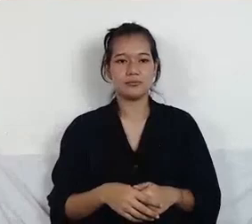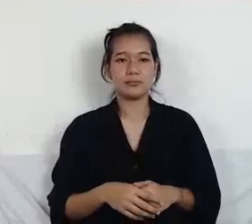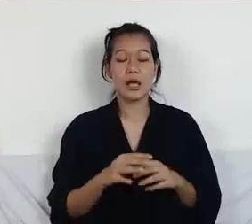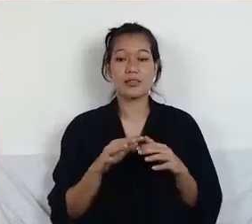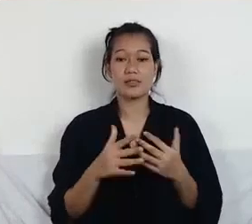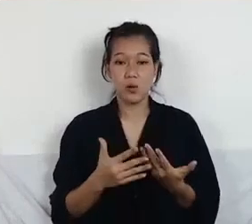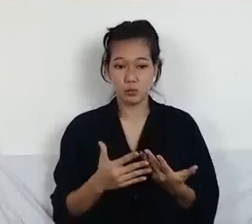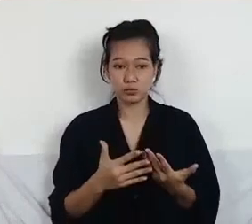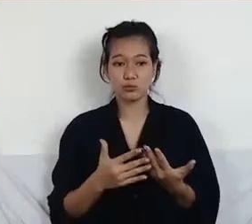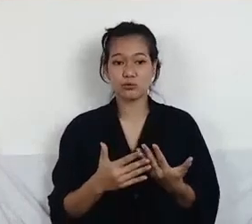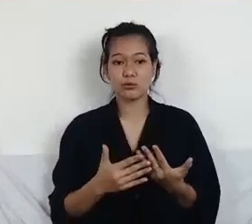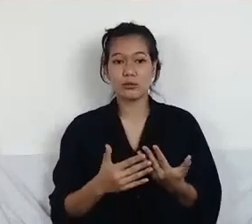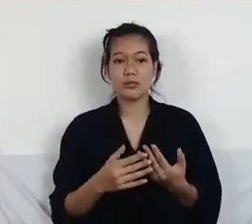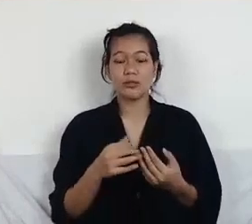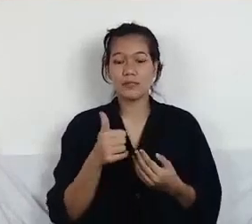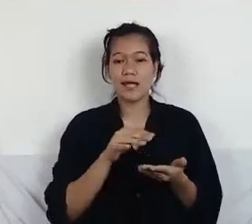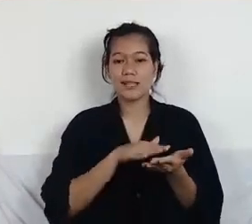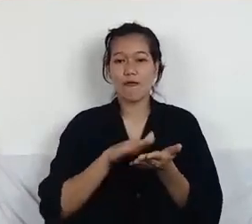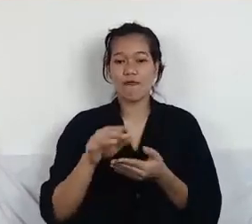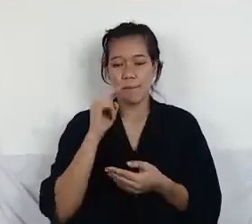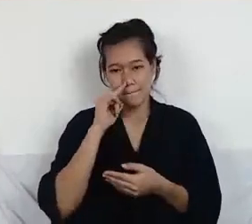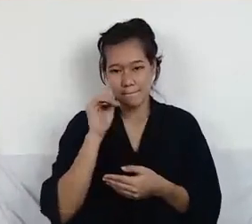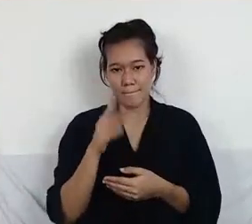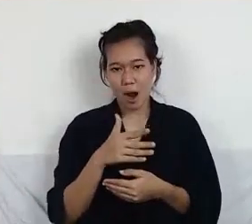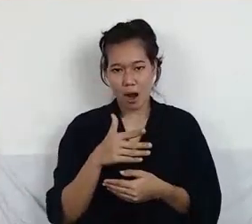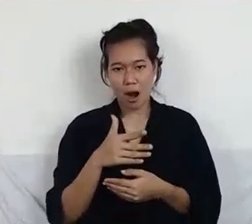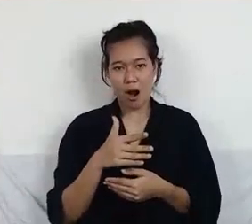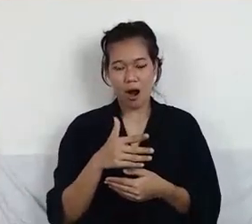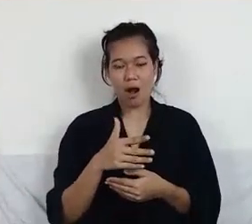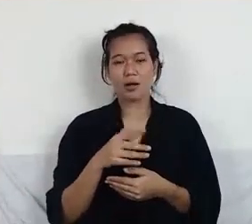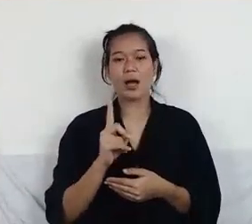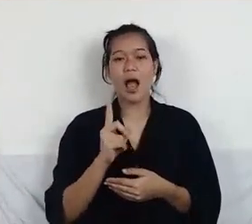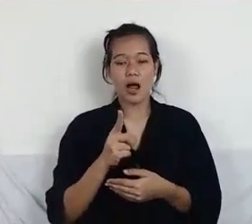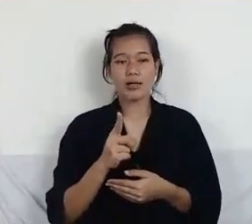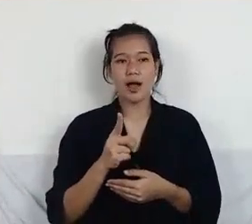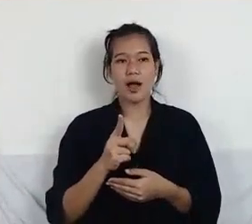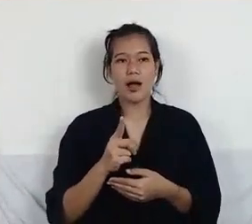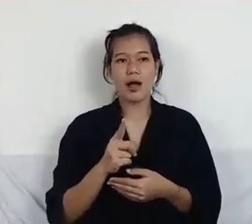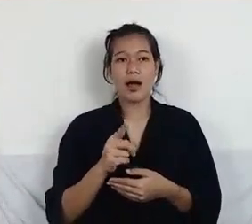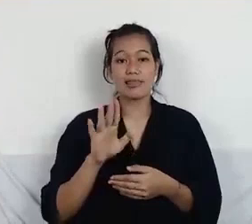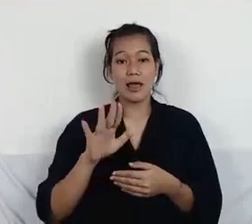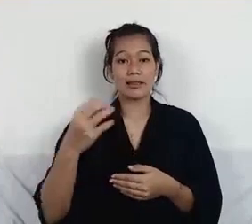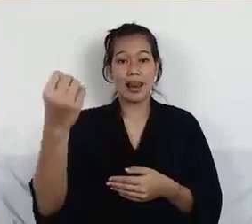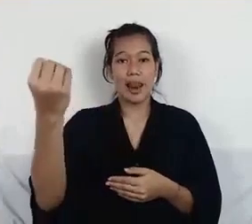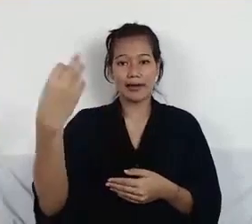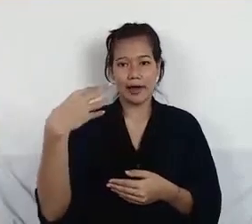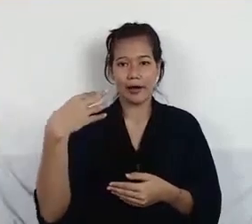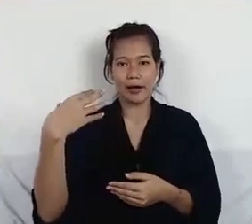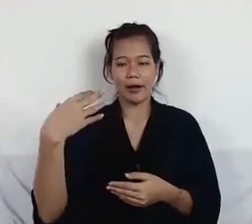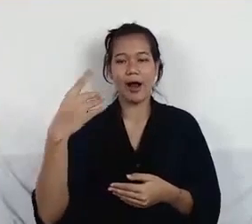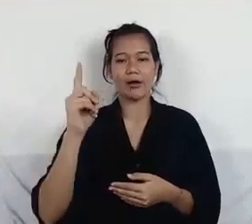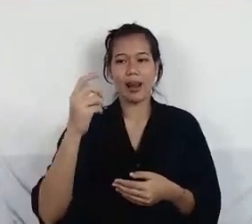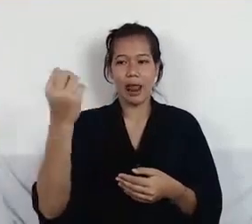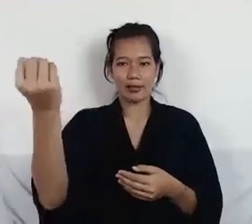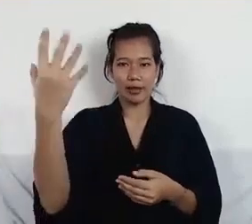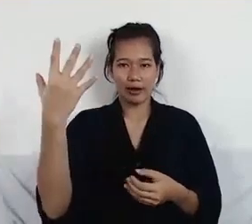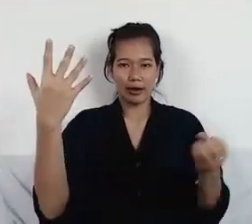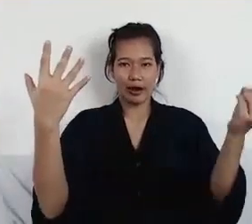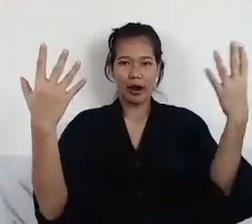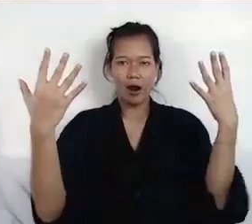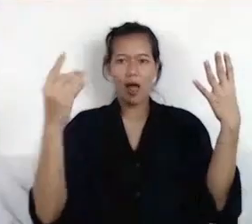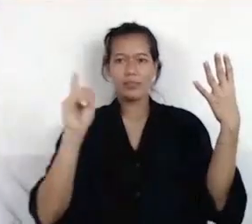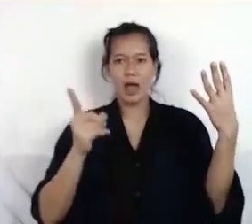Atau Bapak Ibu juga dapat melakukan transfer ke nomor kode rekening yang ada di layar depan atau melalui